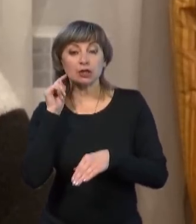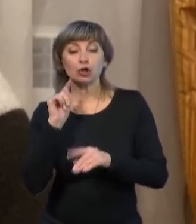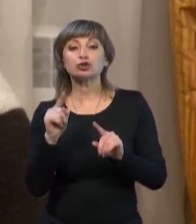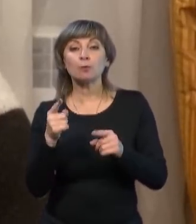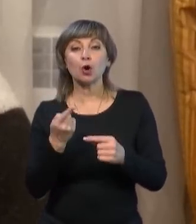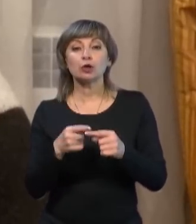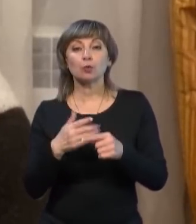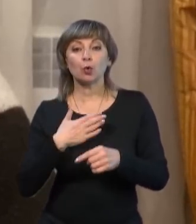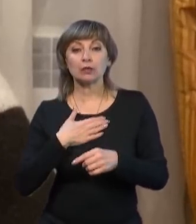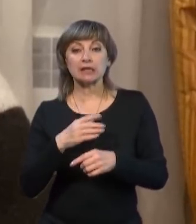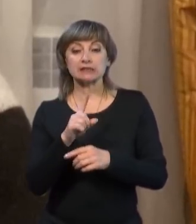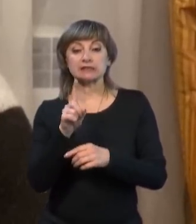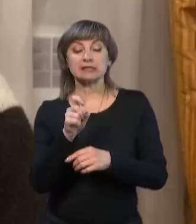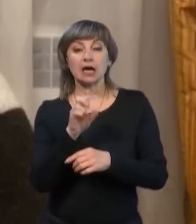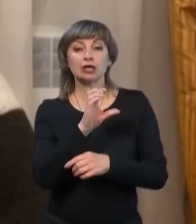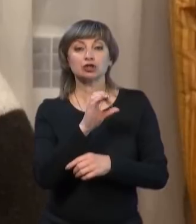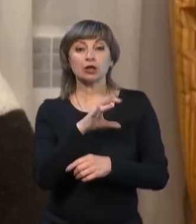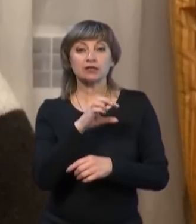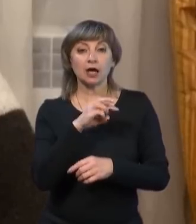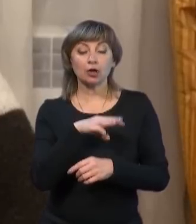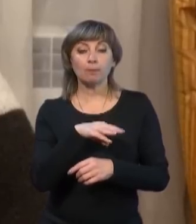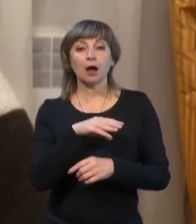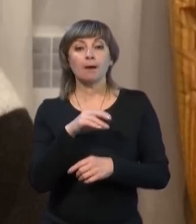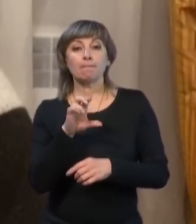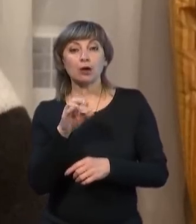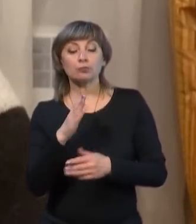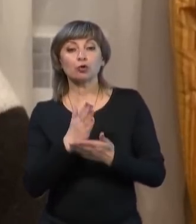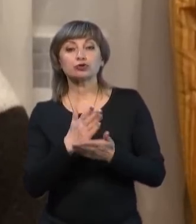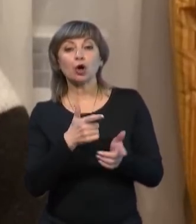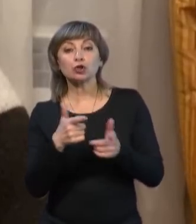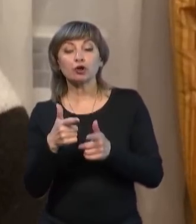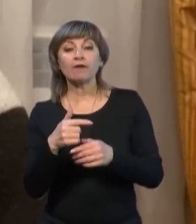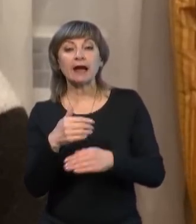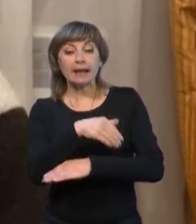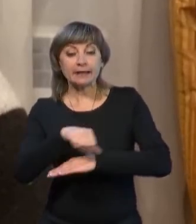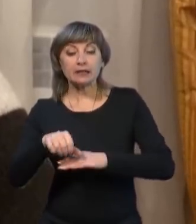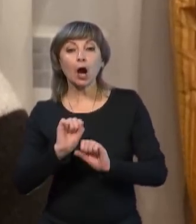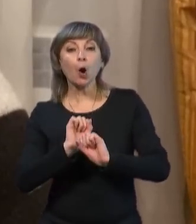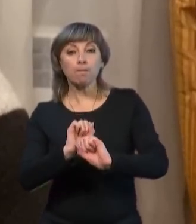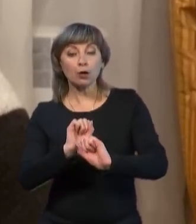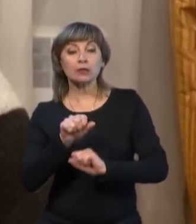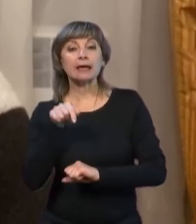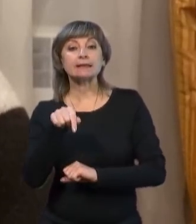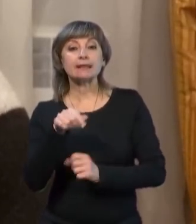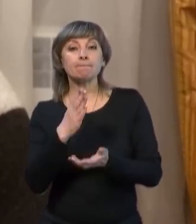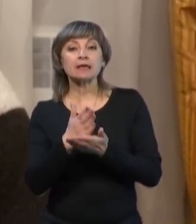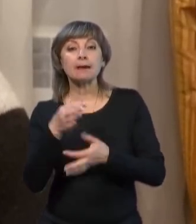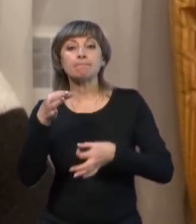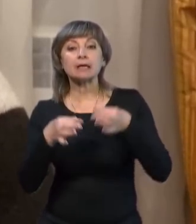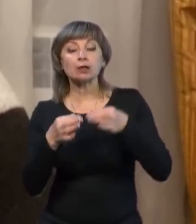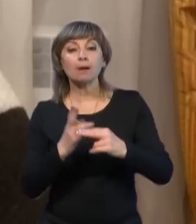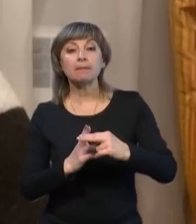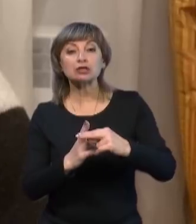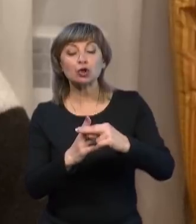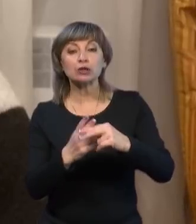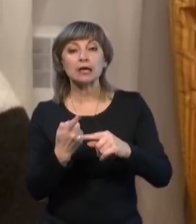Тому що у нас за Солідаром і Бахмутом вже готова лінія оборони. І там є природня перешкода